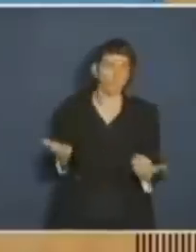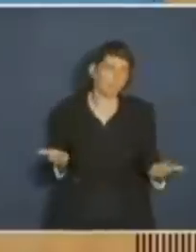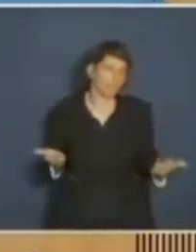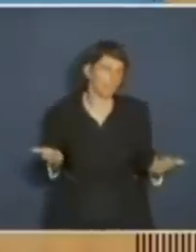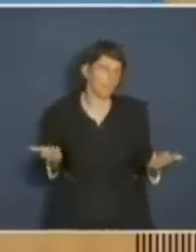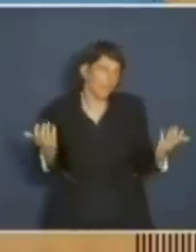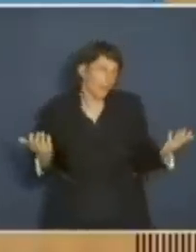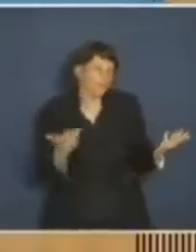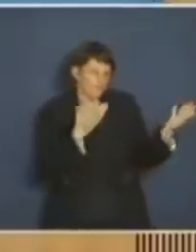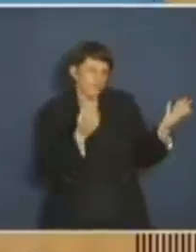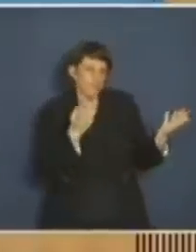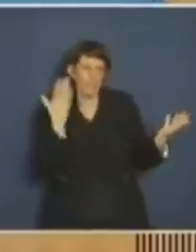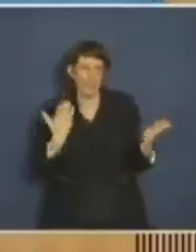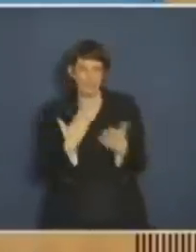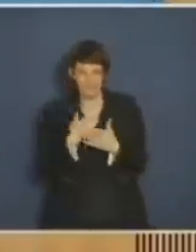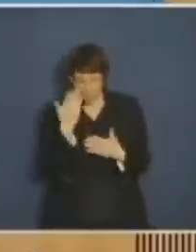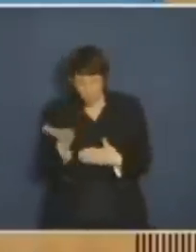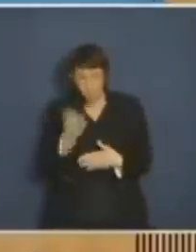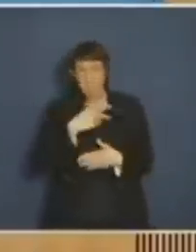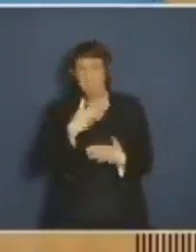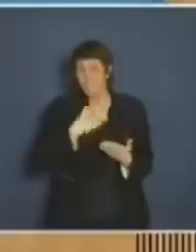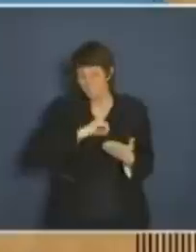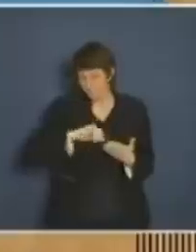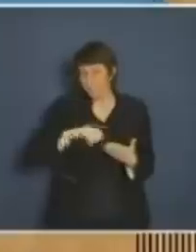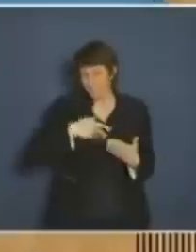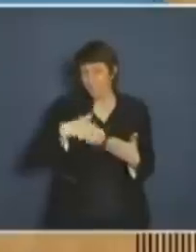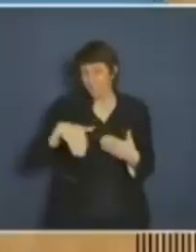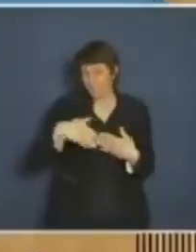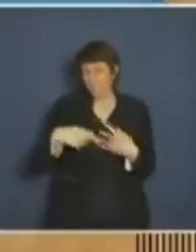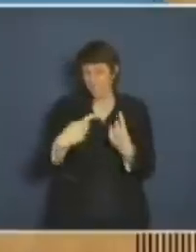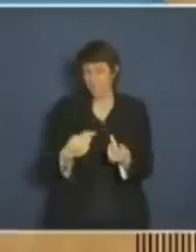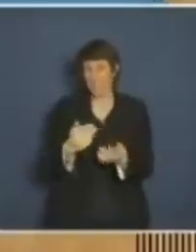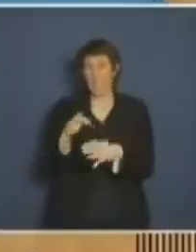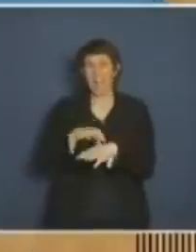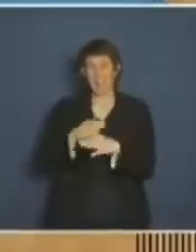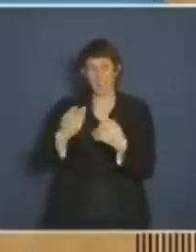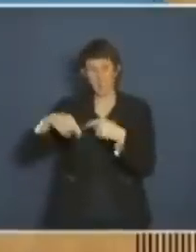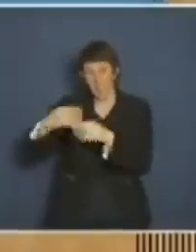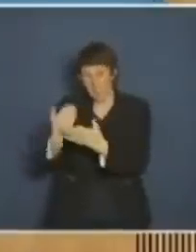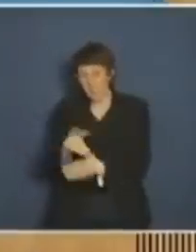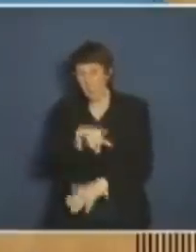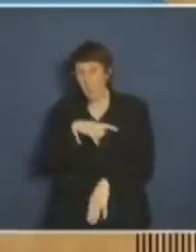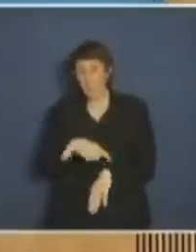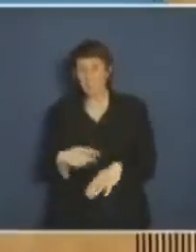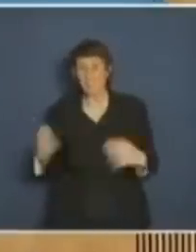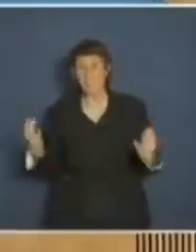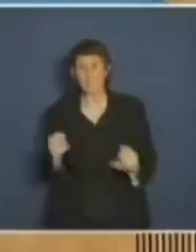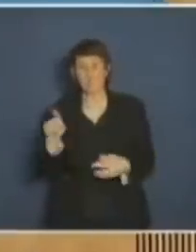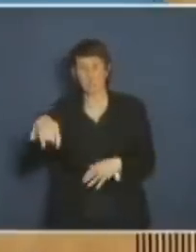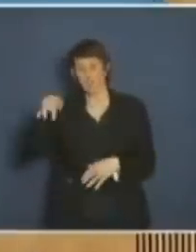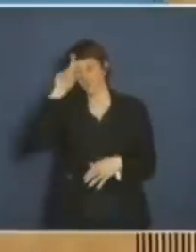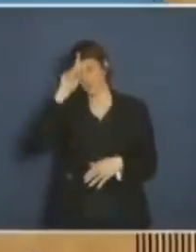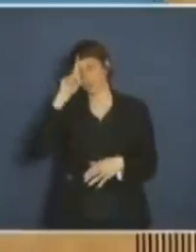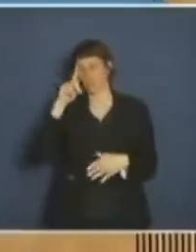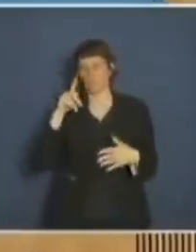wenn das also in diesem Tempo weitergeht mit den Arztpraxen, wenn das so lange dauern würde, ist dann Deutschland noch